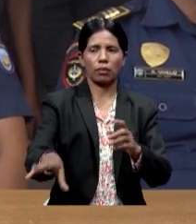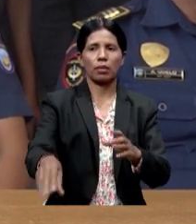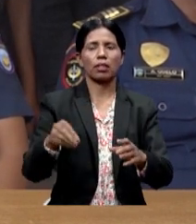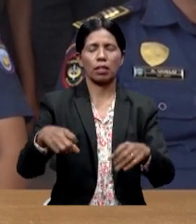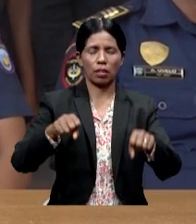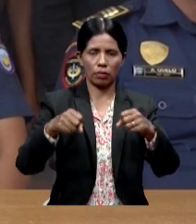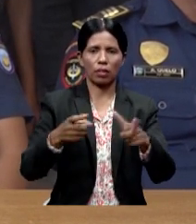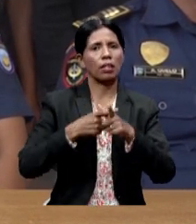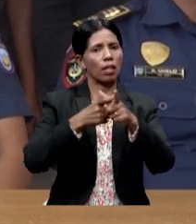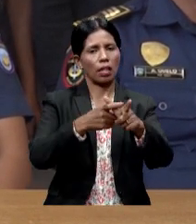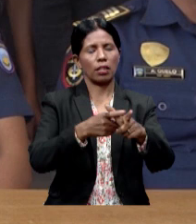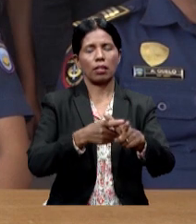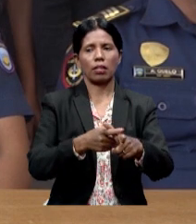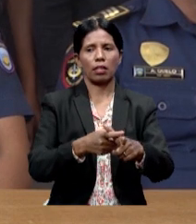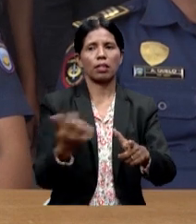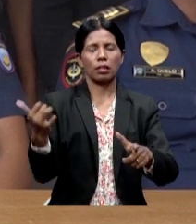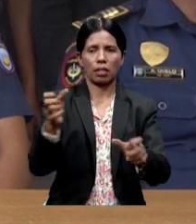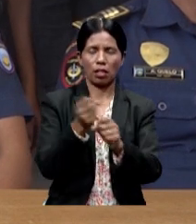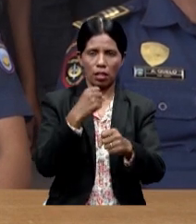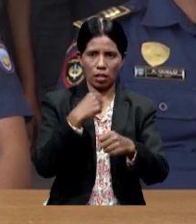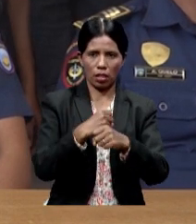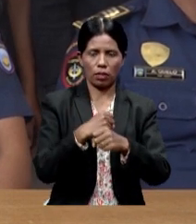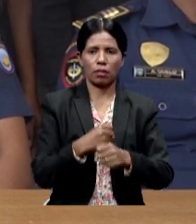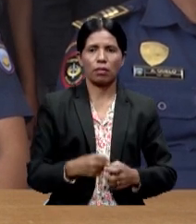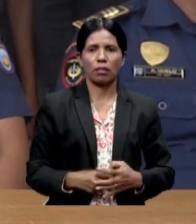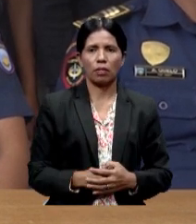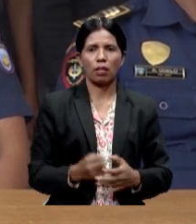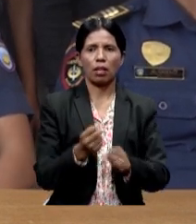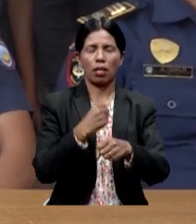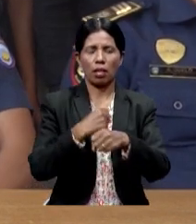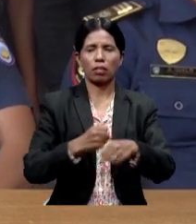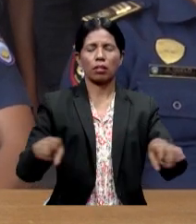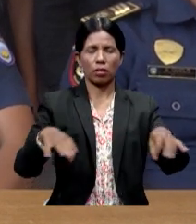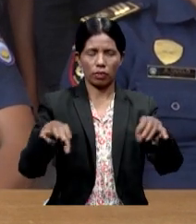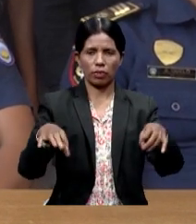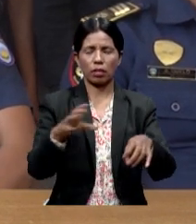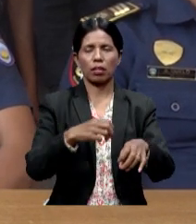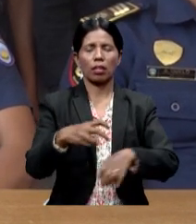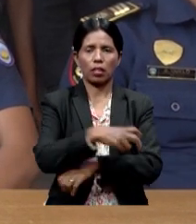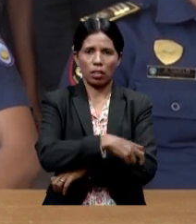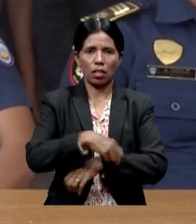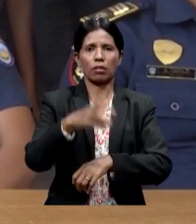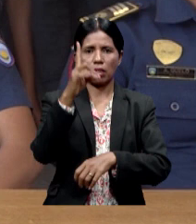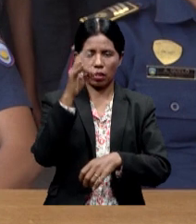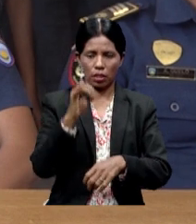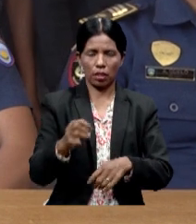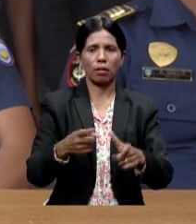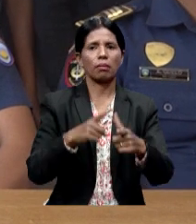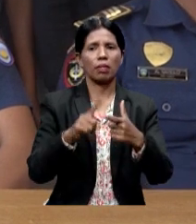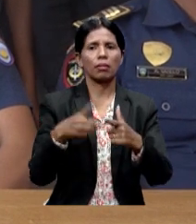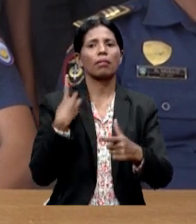sira udah halai liu. Ida nembak durante ne sira halo, halo sirni servisu nau ki hadi lilaran, mai be